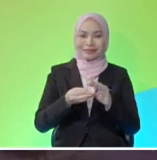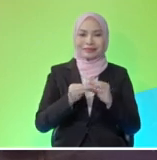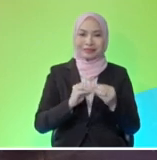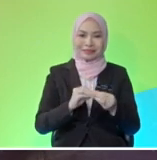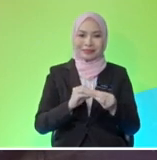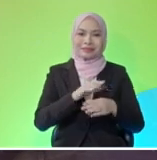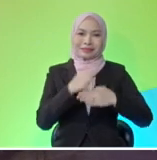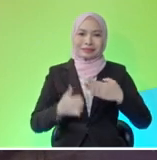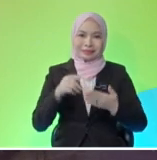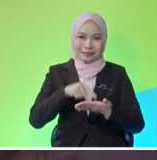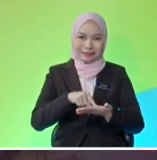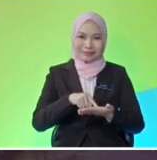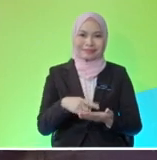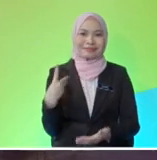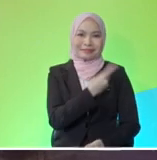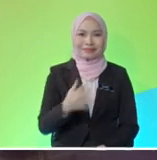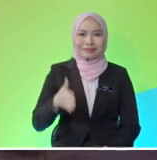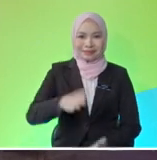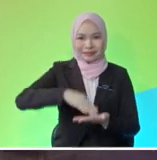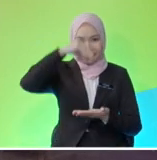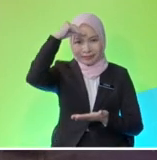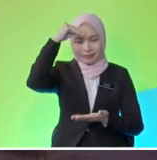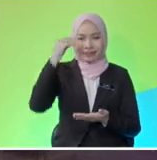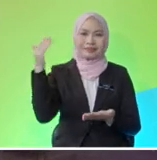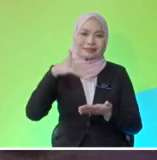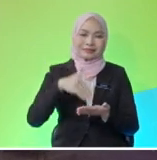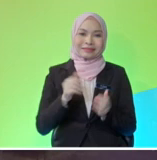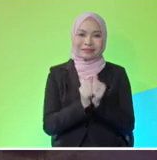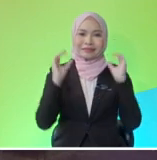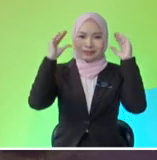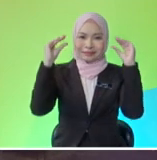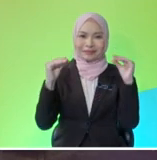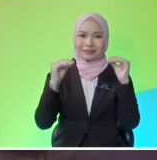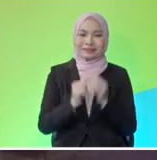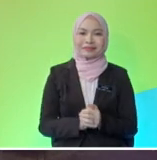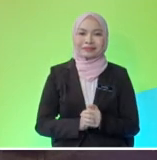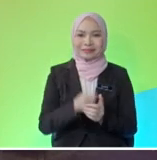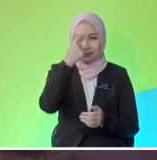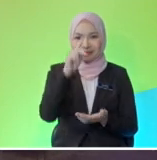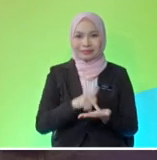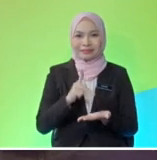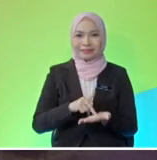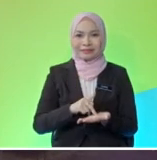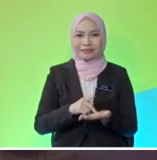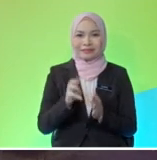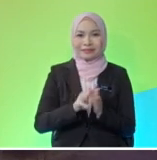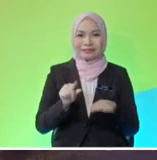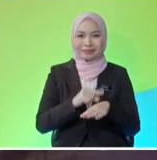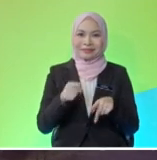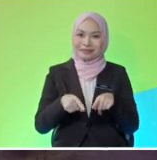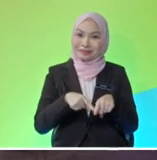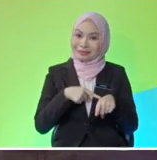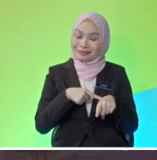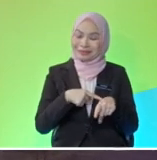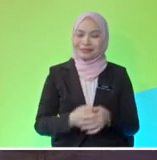Okey, murid-murid jangan ke mana-mana, selepas ini kita akan belajar lagi bersama dengan guru kita untuk mengira menggunakan jari-jari kita. Okey,